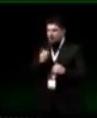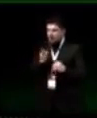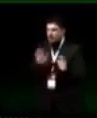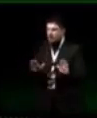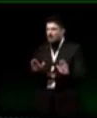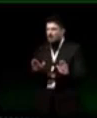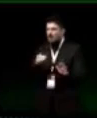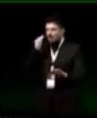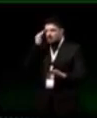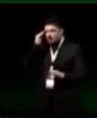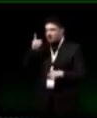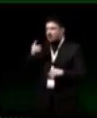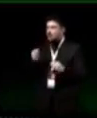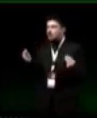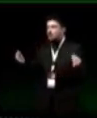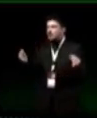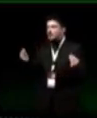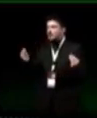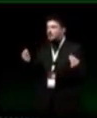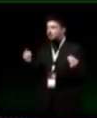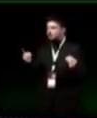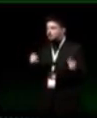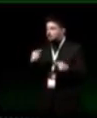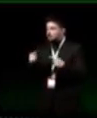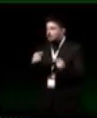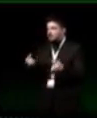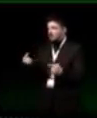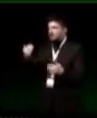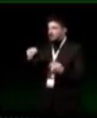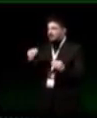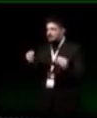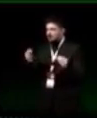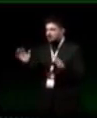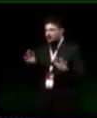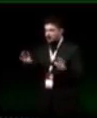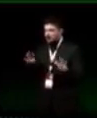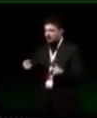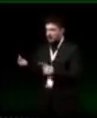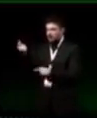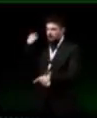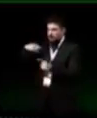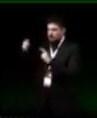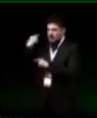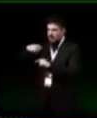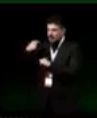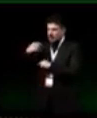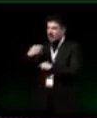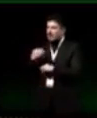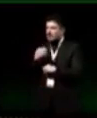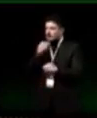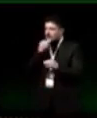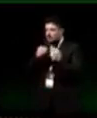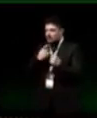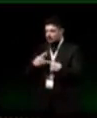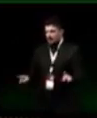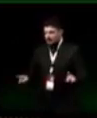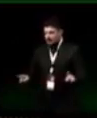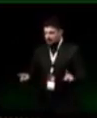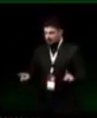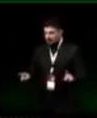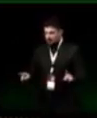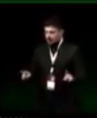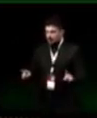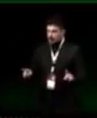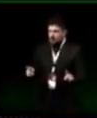in mente che un secolo prima ragazzi del 99 voleva dire una cosa diversa. E allora penso e credo che noi dovremo mettere in campo per il prossimo giro, per la